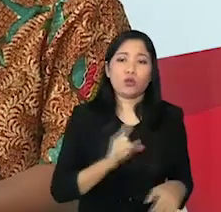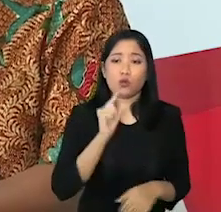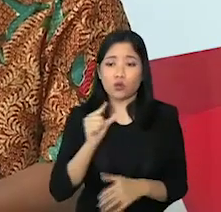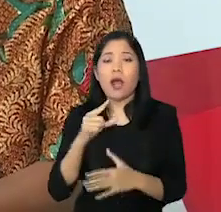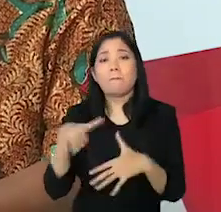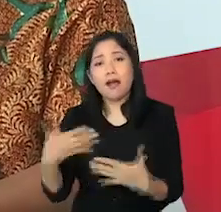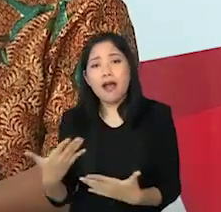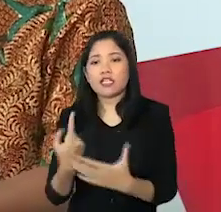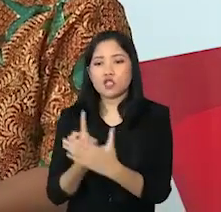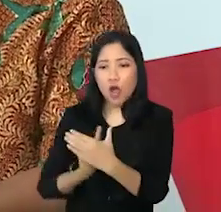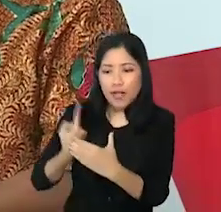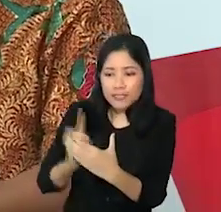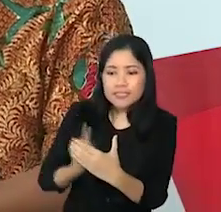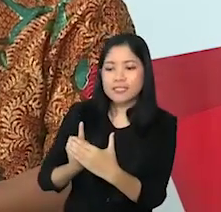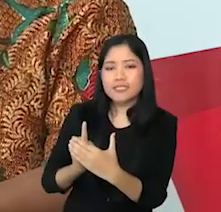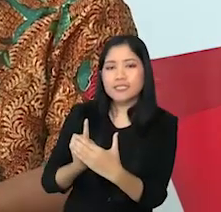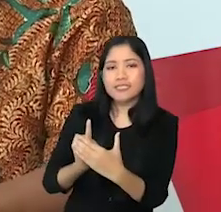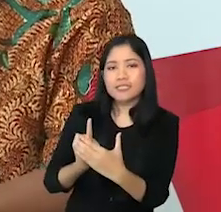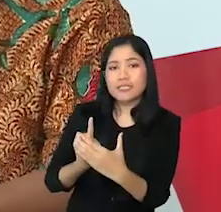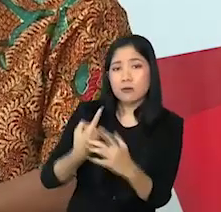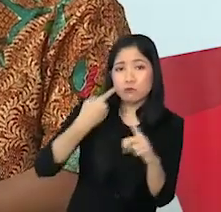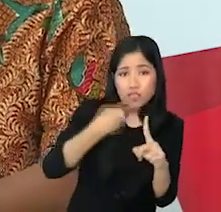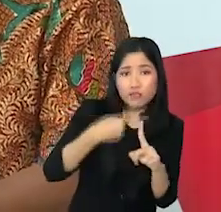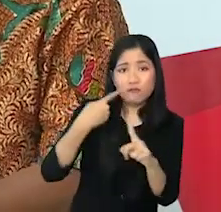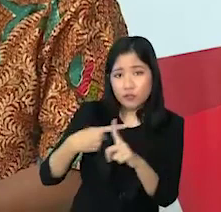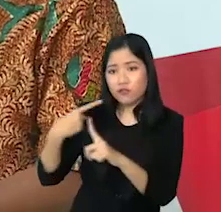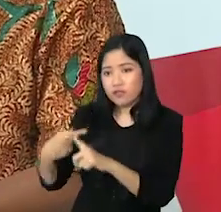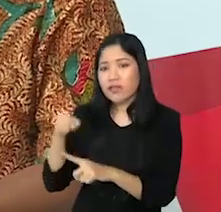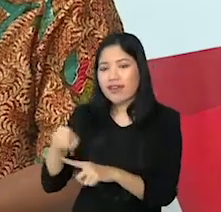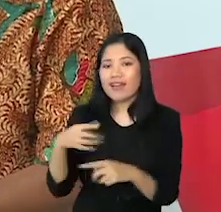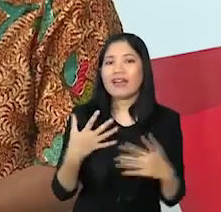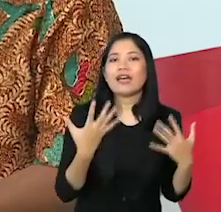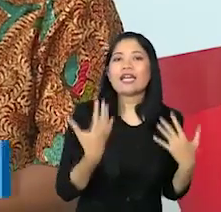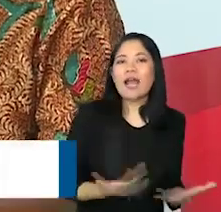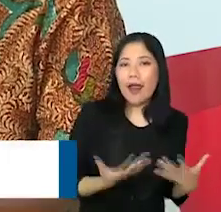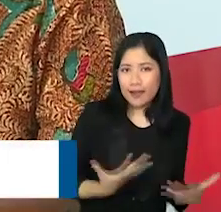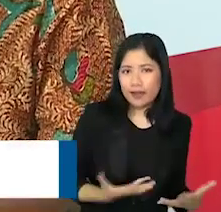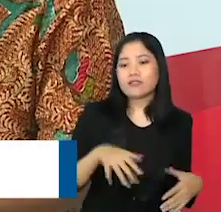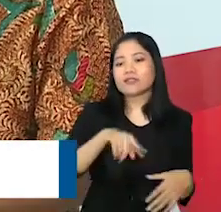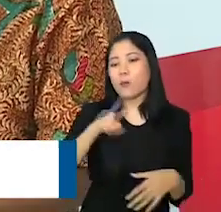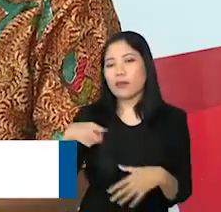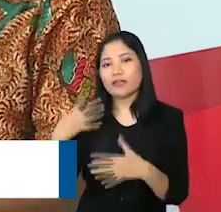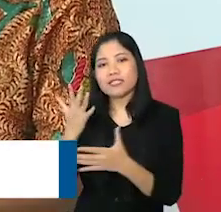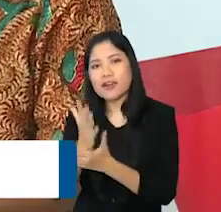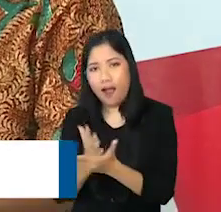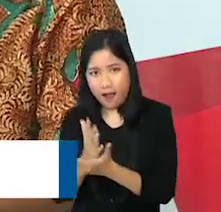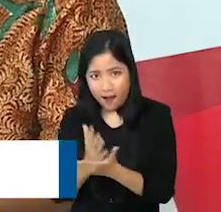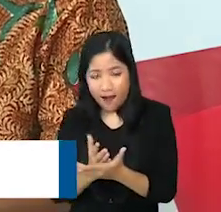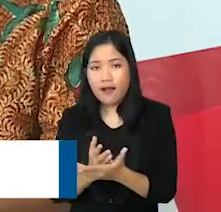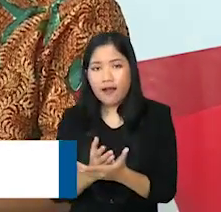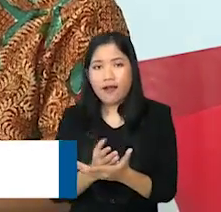isolasi kasus positif dengan klinis ringan sampai dengan sedang yang tidak mungkin